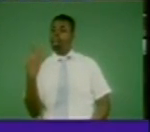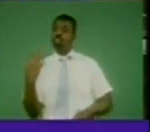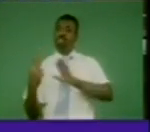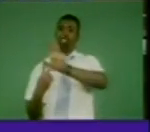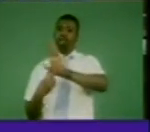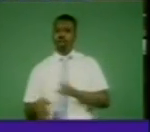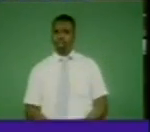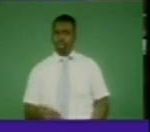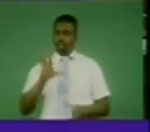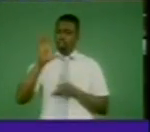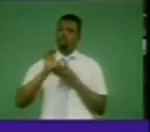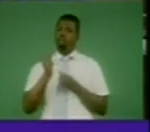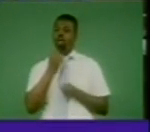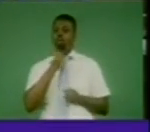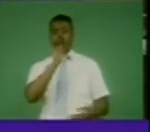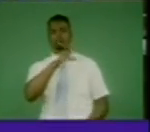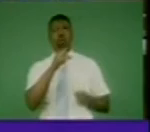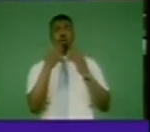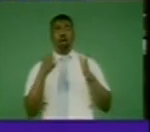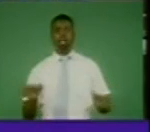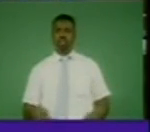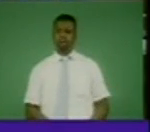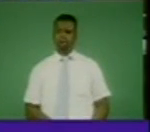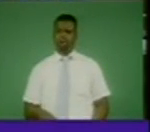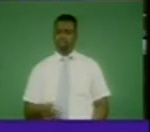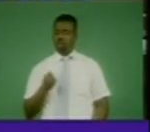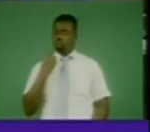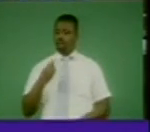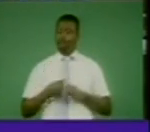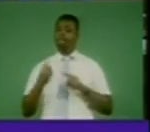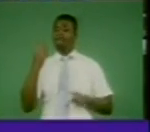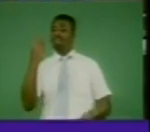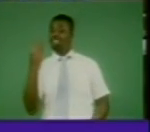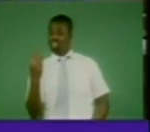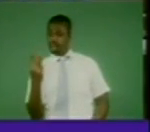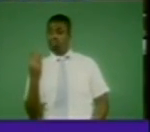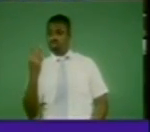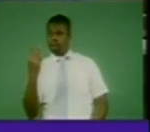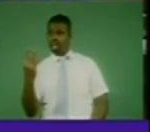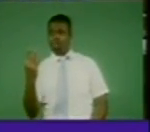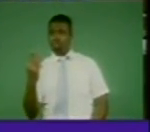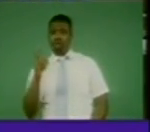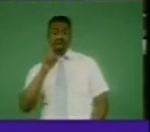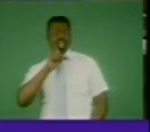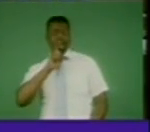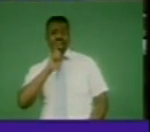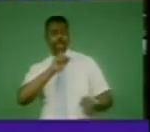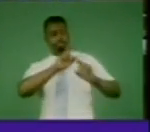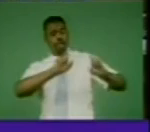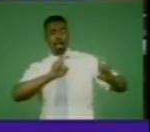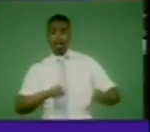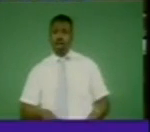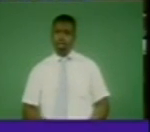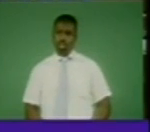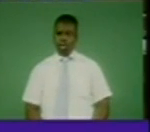Jumla ya kura za ndio za wazi ni kura 303 kwenye kila ibara. Kura